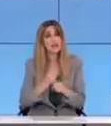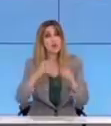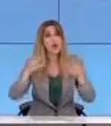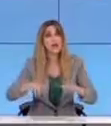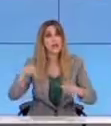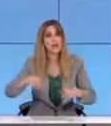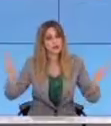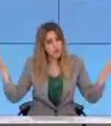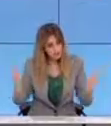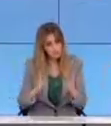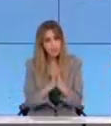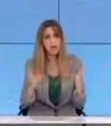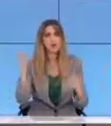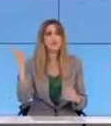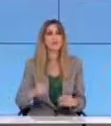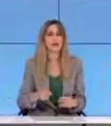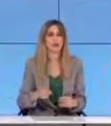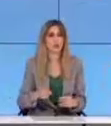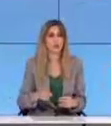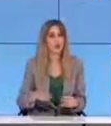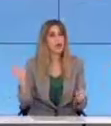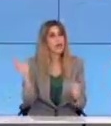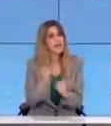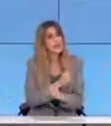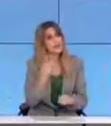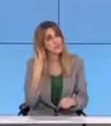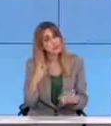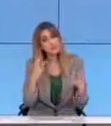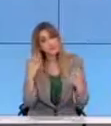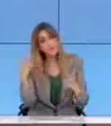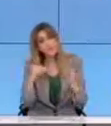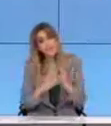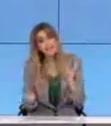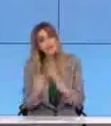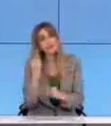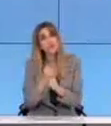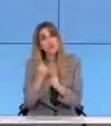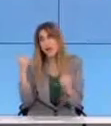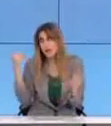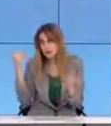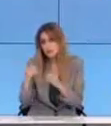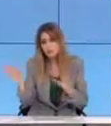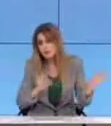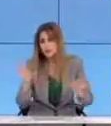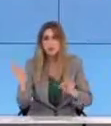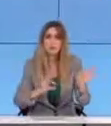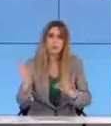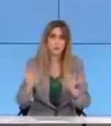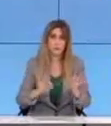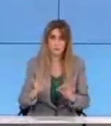στο 18%. Και βεβαίως για την υλοποίηση του στρατηγικού μας σχεδίου, γι' αυτό που εμείς